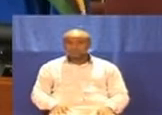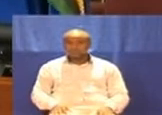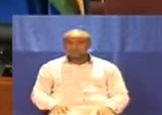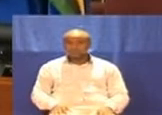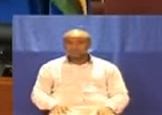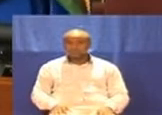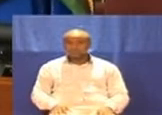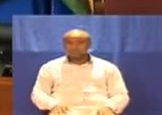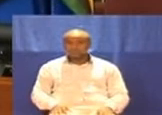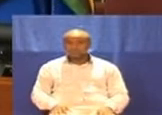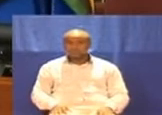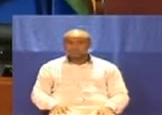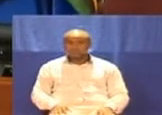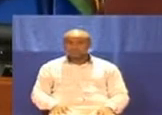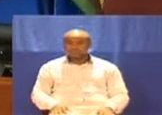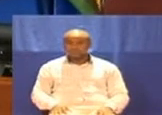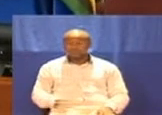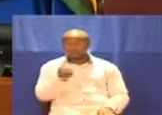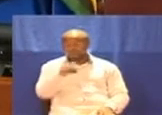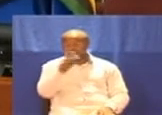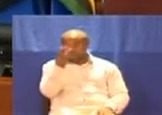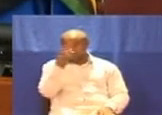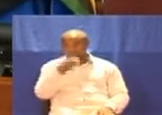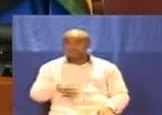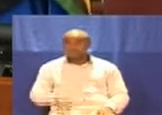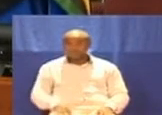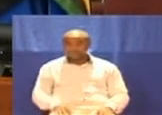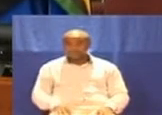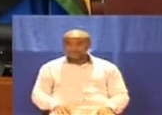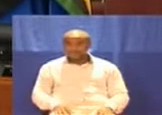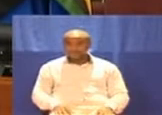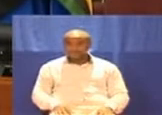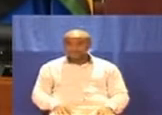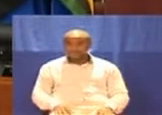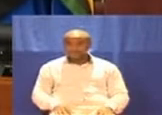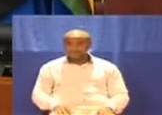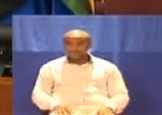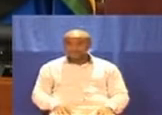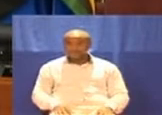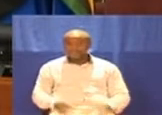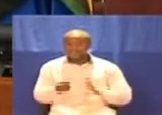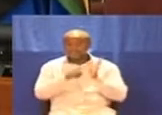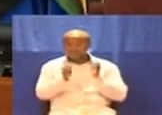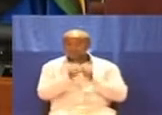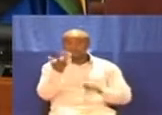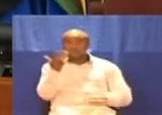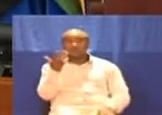hizo. Jumatatu tarehe 15.